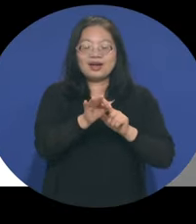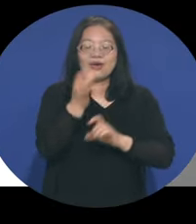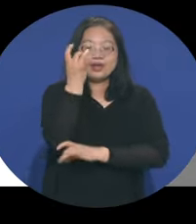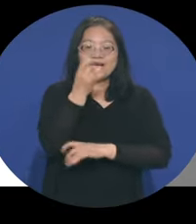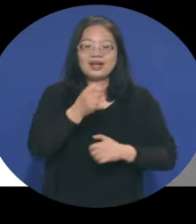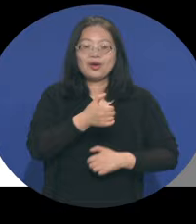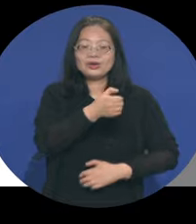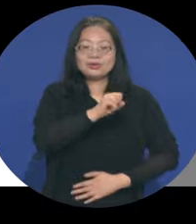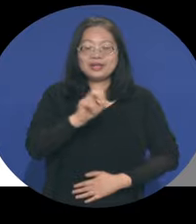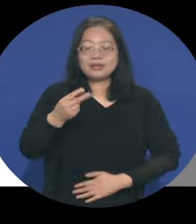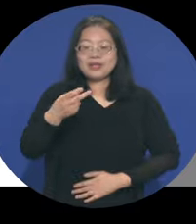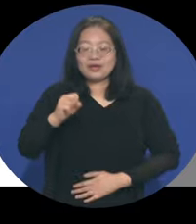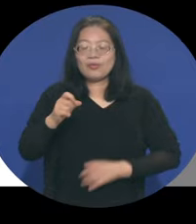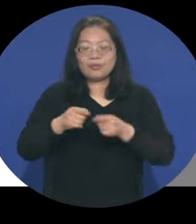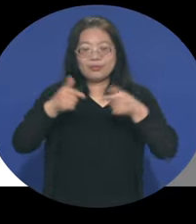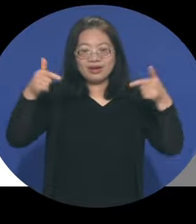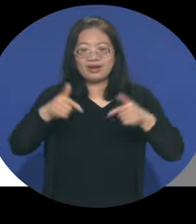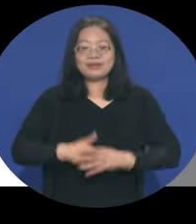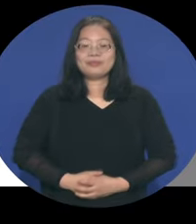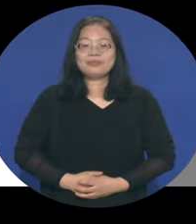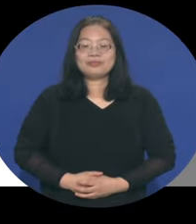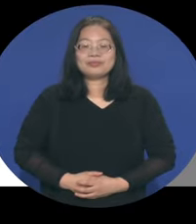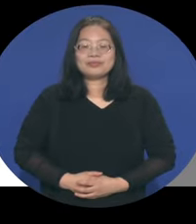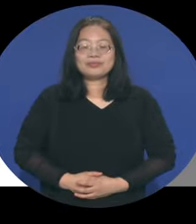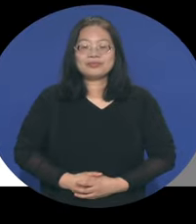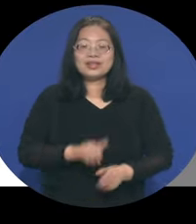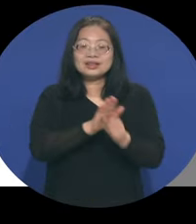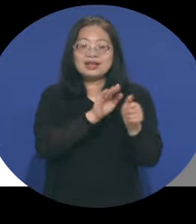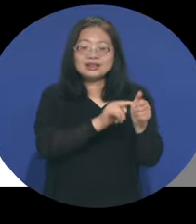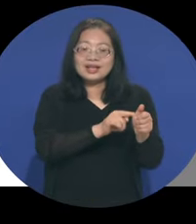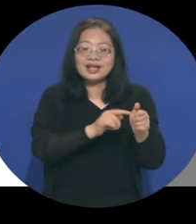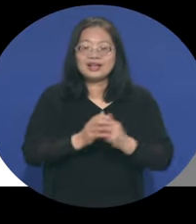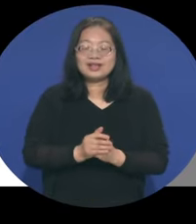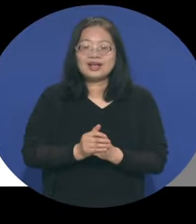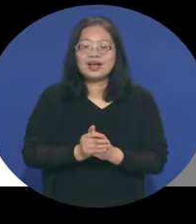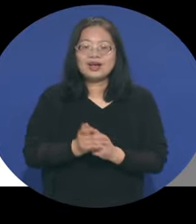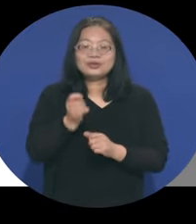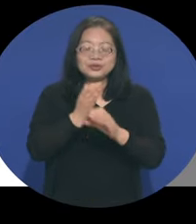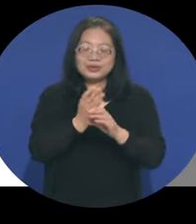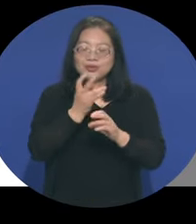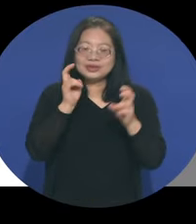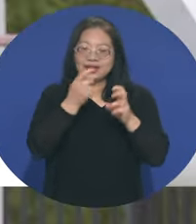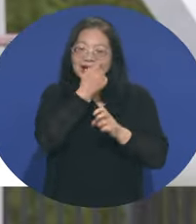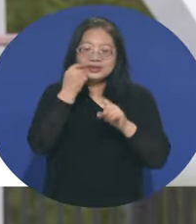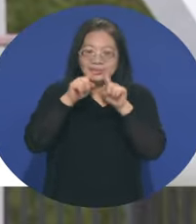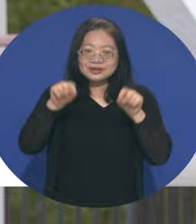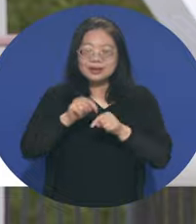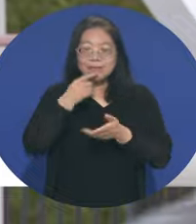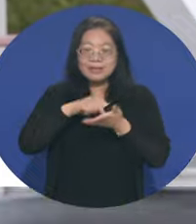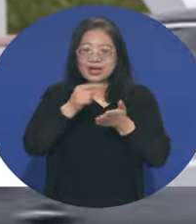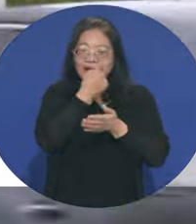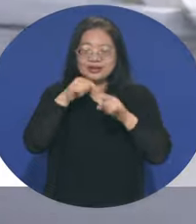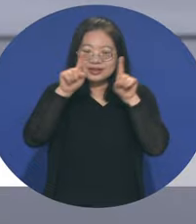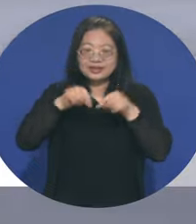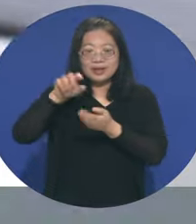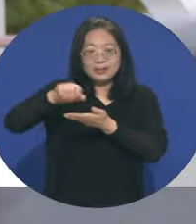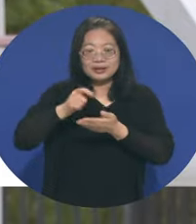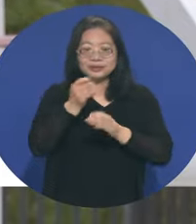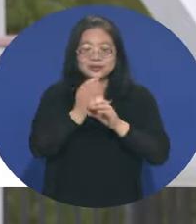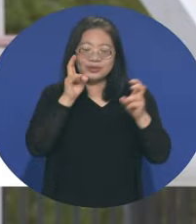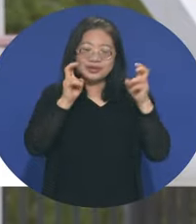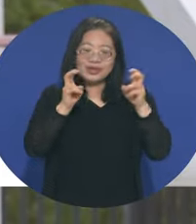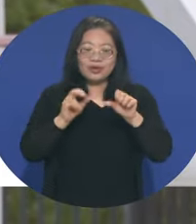50억 원에서 200억 원으로 확대 편성합니다. 지원 대상은 재해 중소기업 확인증이나 피해 사실 확인서를